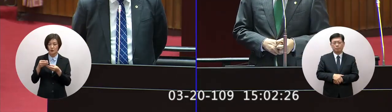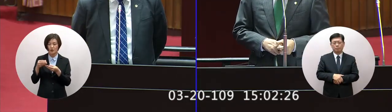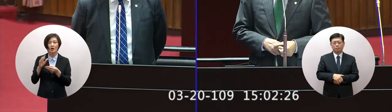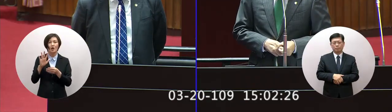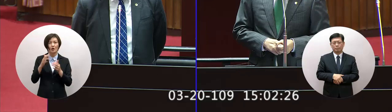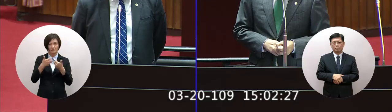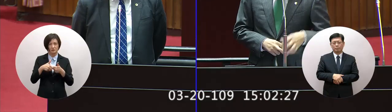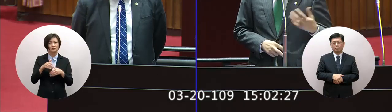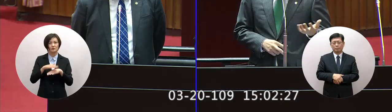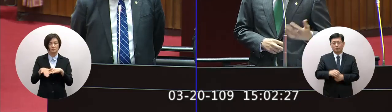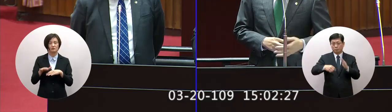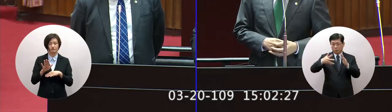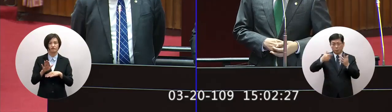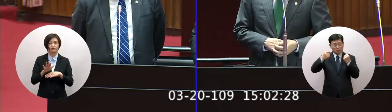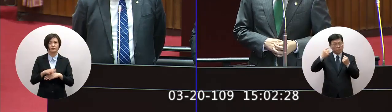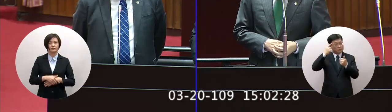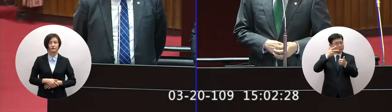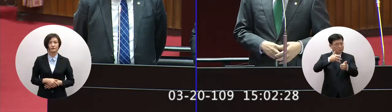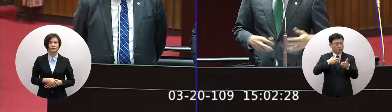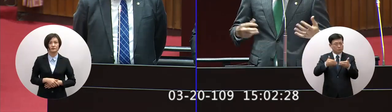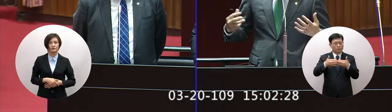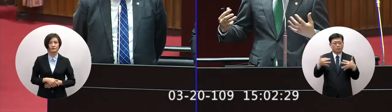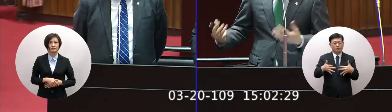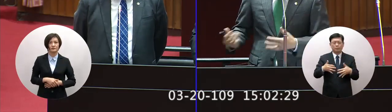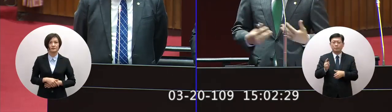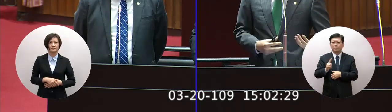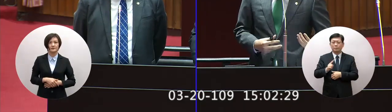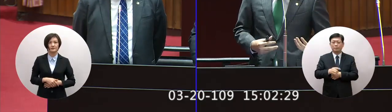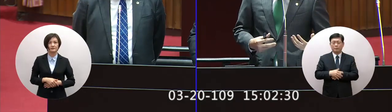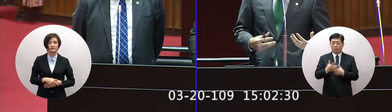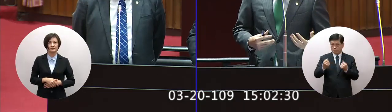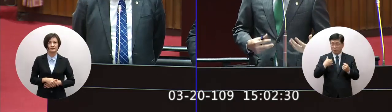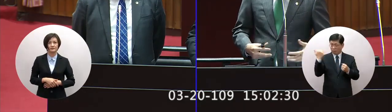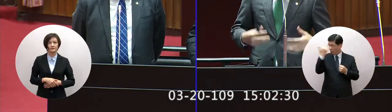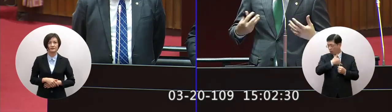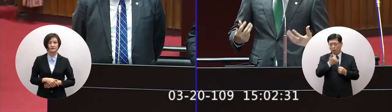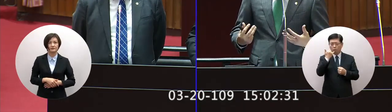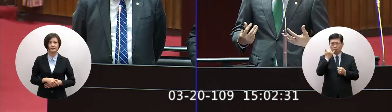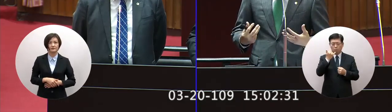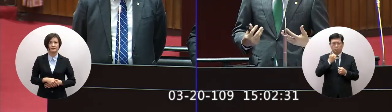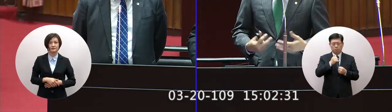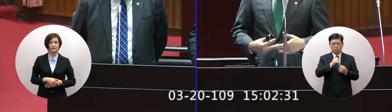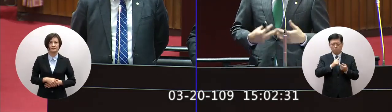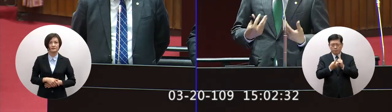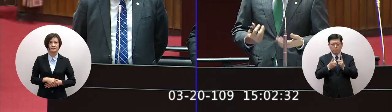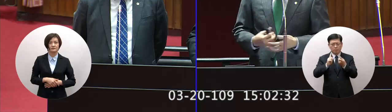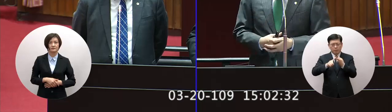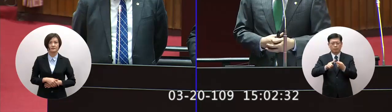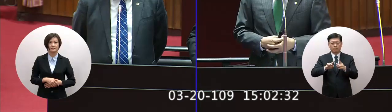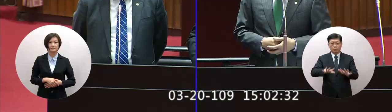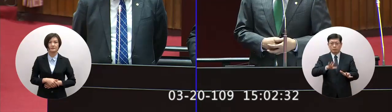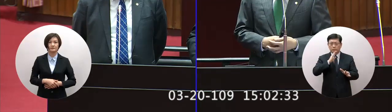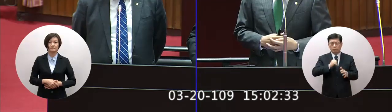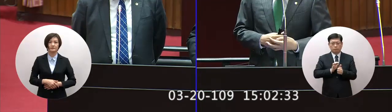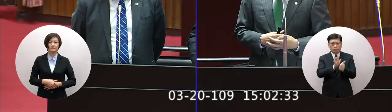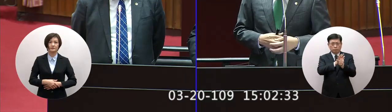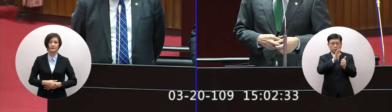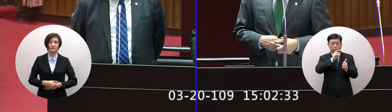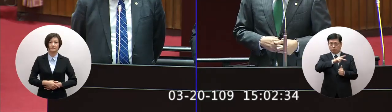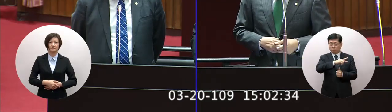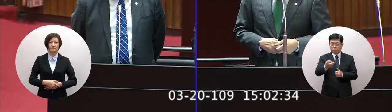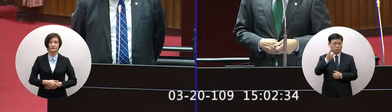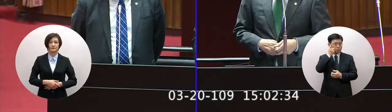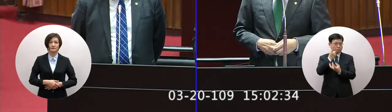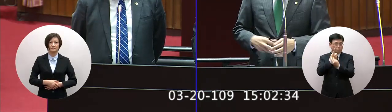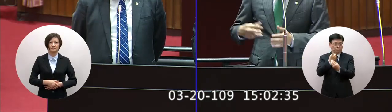那个机会了。 好，院长，我本来想问一个很重要的问题了，就是说危机也是转机了。这次机会啊，是我让我们推动行动支付一个